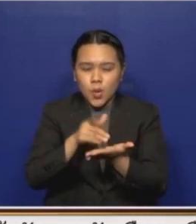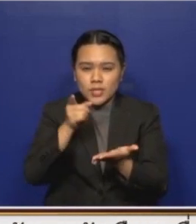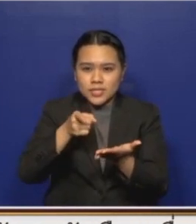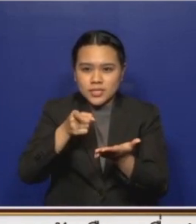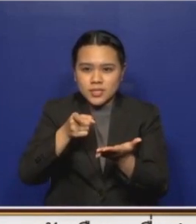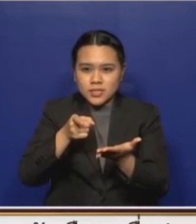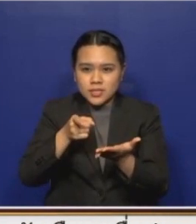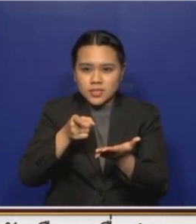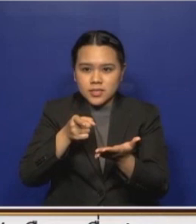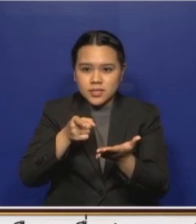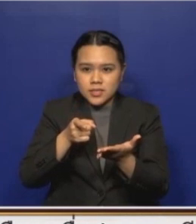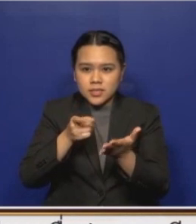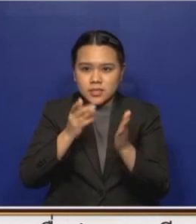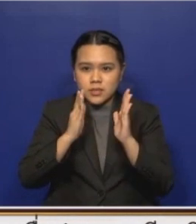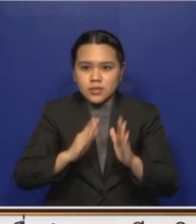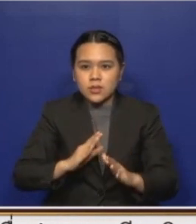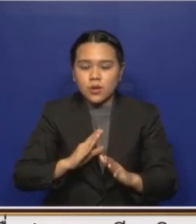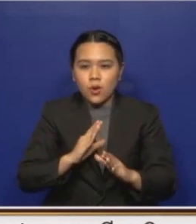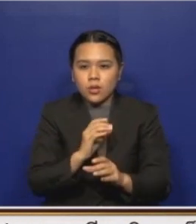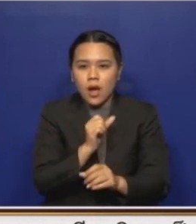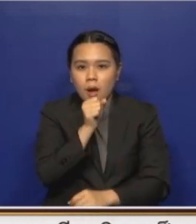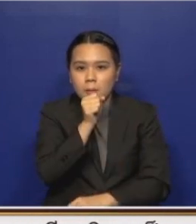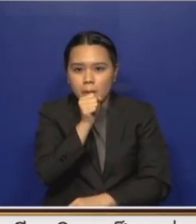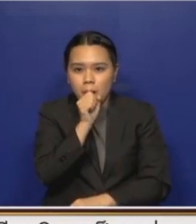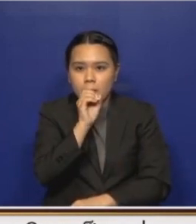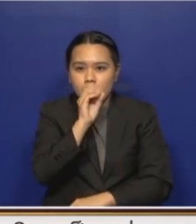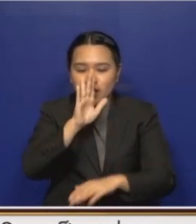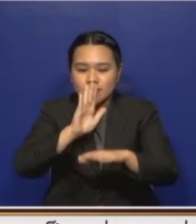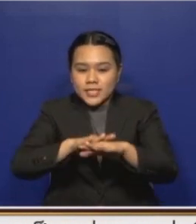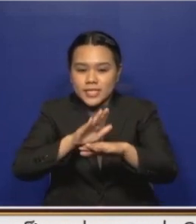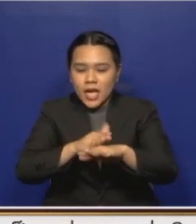ะได้สมมูล ผมได้อีกกี่นาทีผมจะได ้ครับ ประมาณเท่าไหร่ครับ